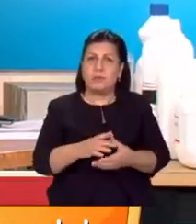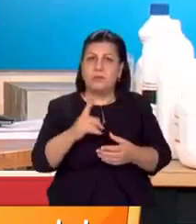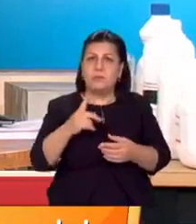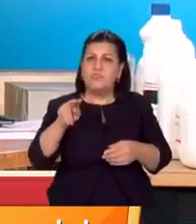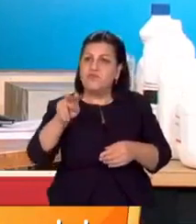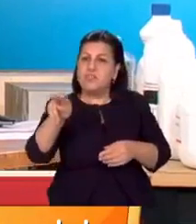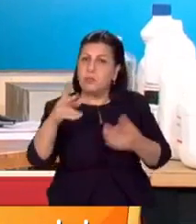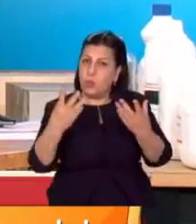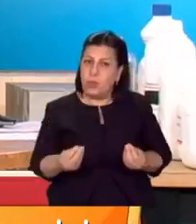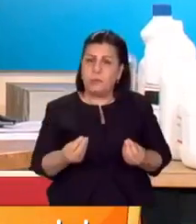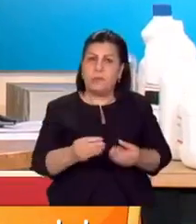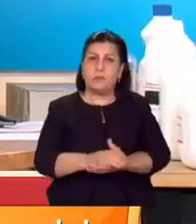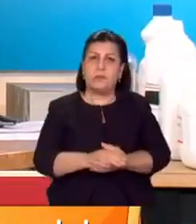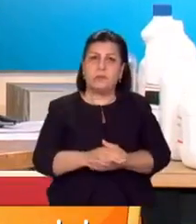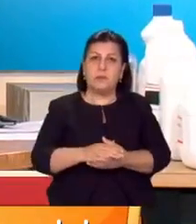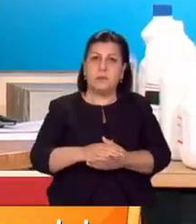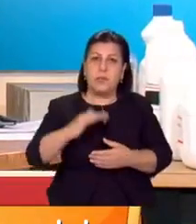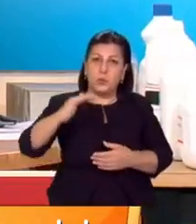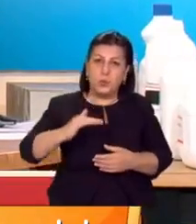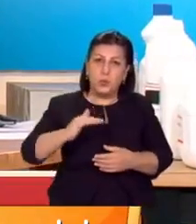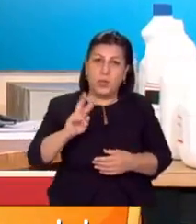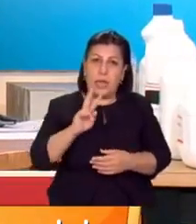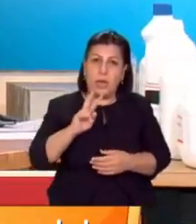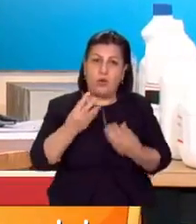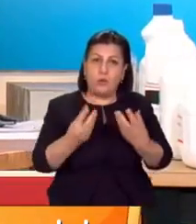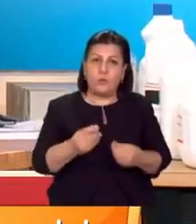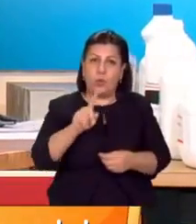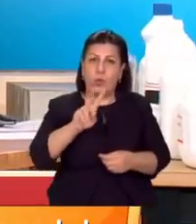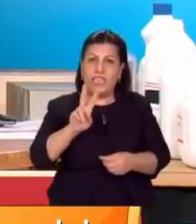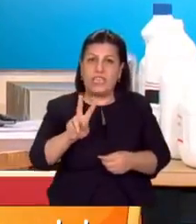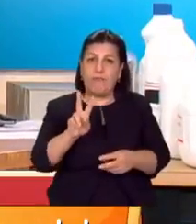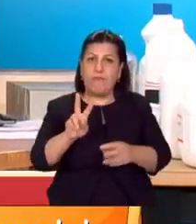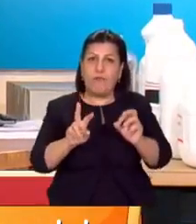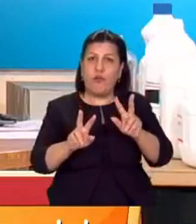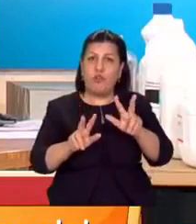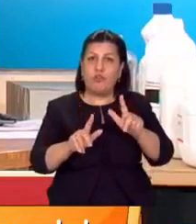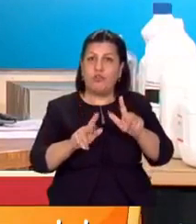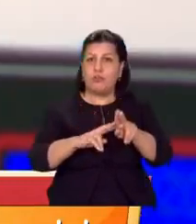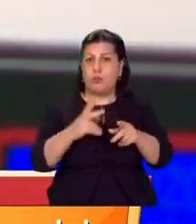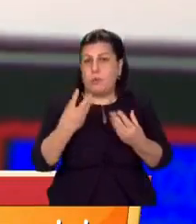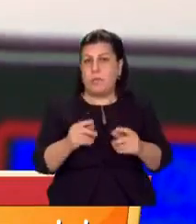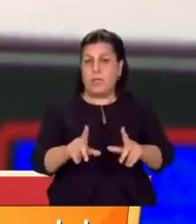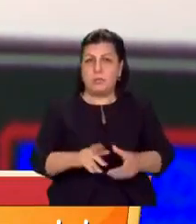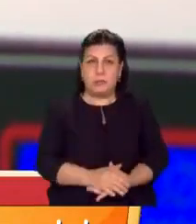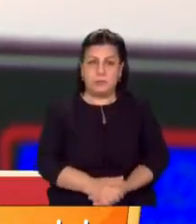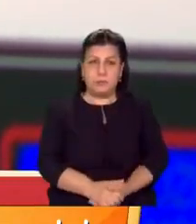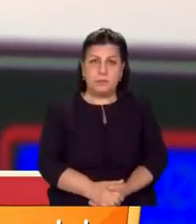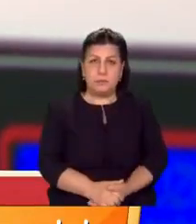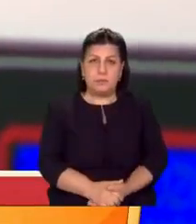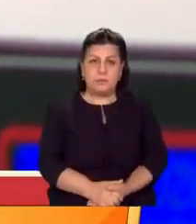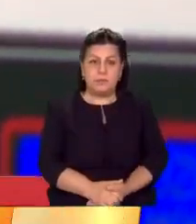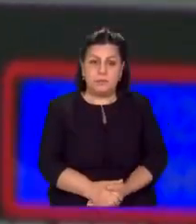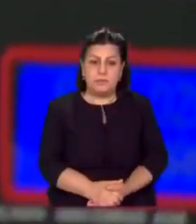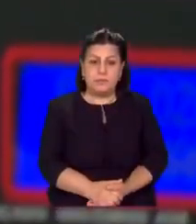fişe takabilirsiniz ama düşüklüğü enerji vermemiz lazım 12 voltluk bir enerji vermemiz lazım ben şöyle hemen takayım